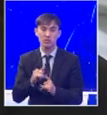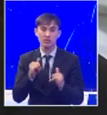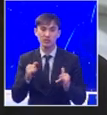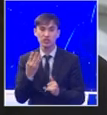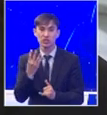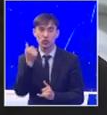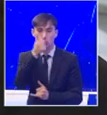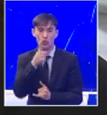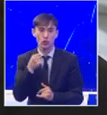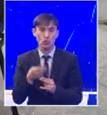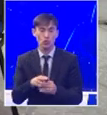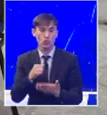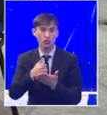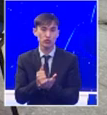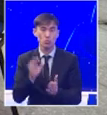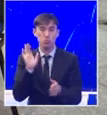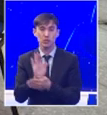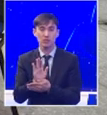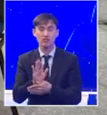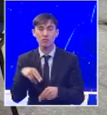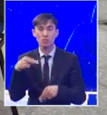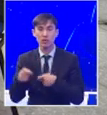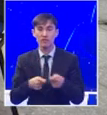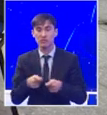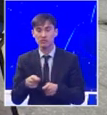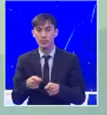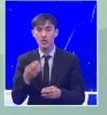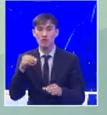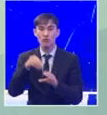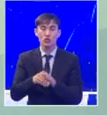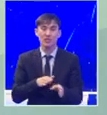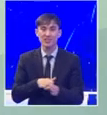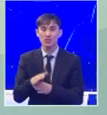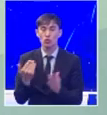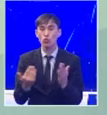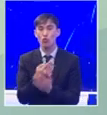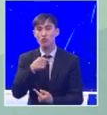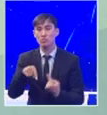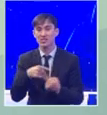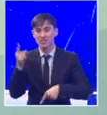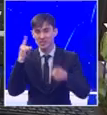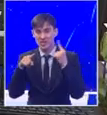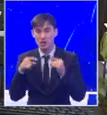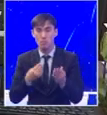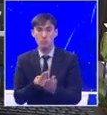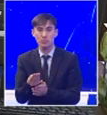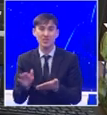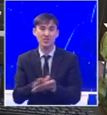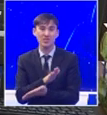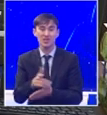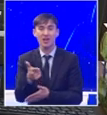4 года, который был утвержден постановлением правительства. Сюда же входит и реализация новых бизнес-идей. Для выдачи безвозмездных грантов